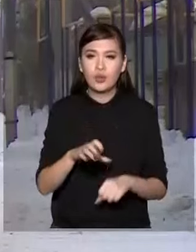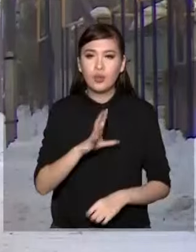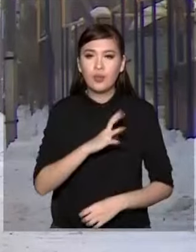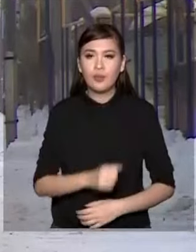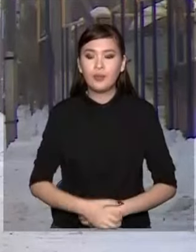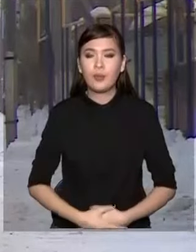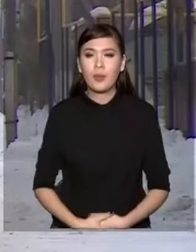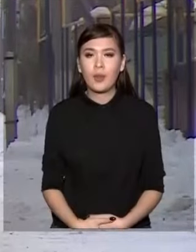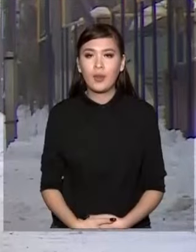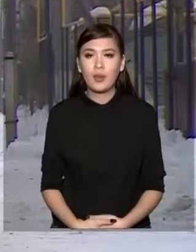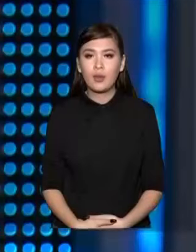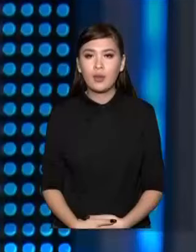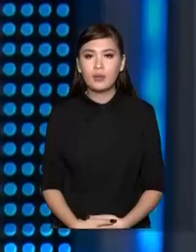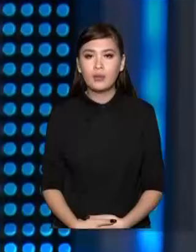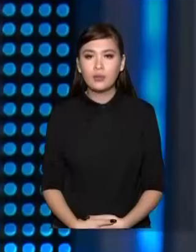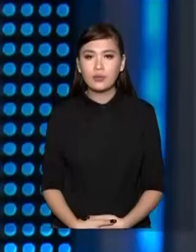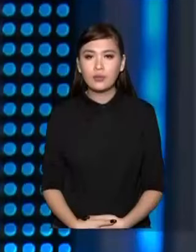Жибек Жолы.